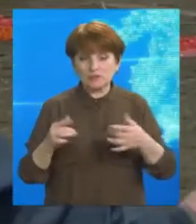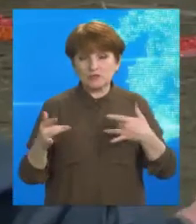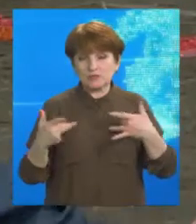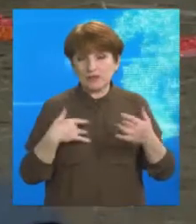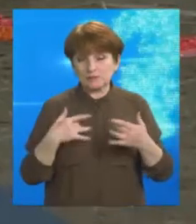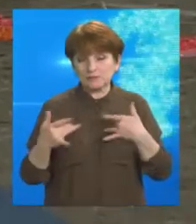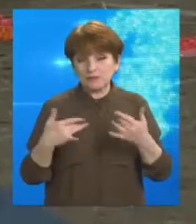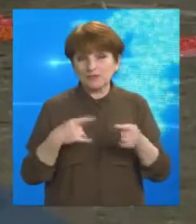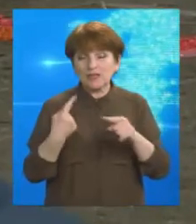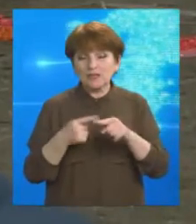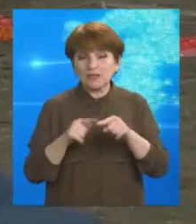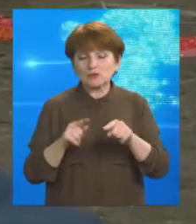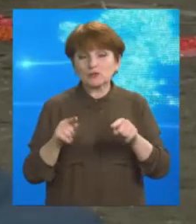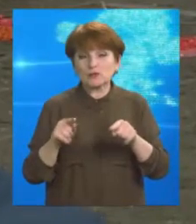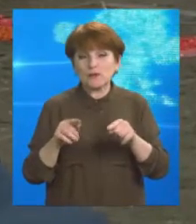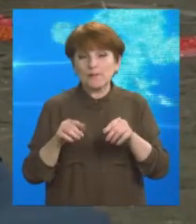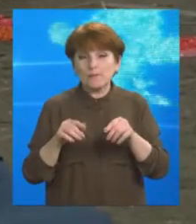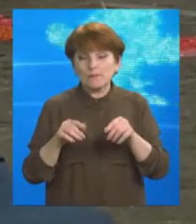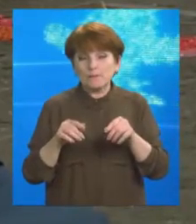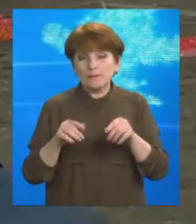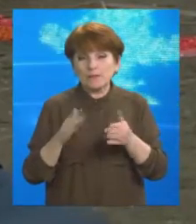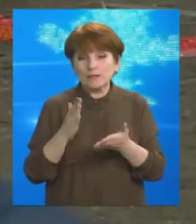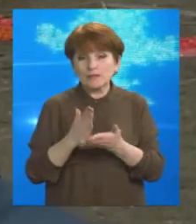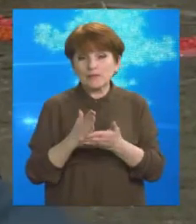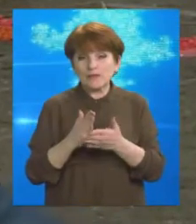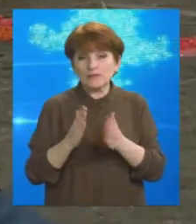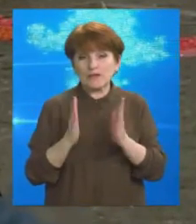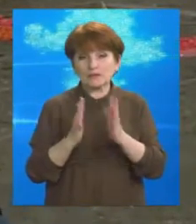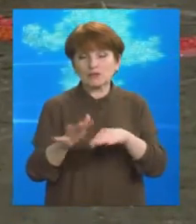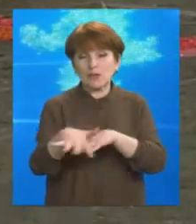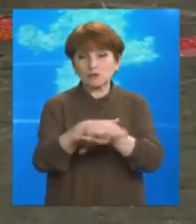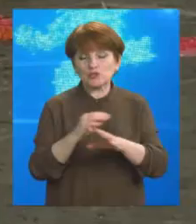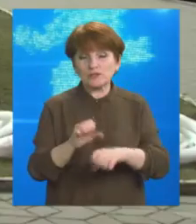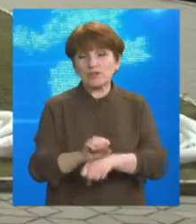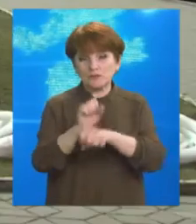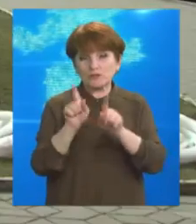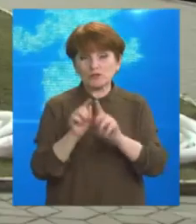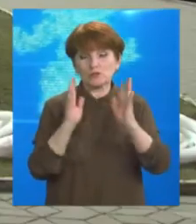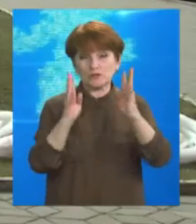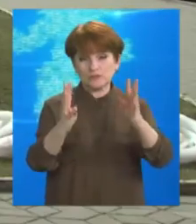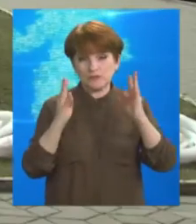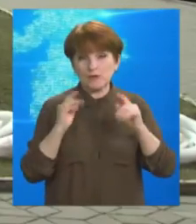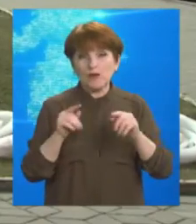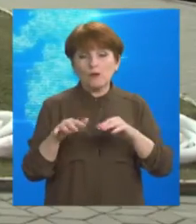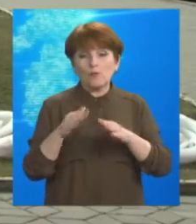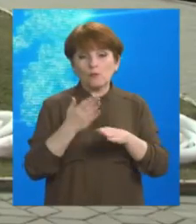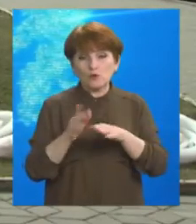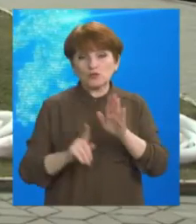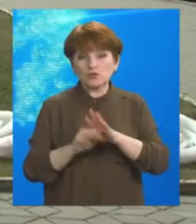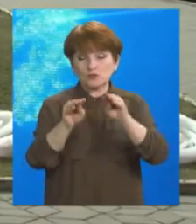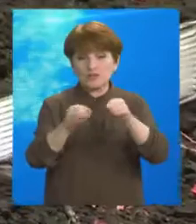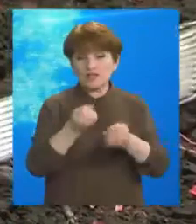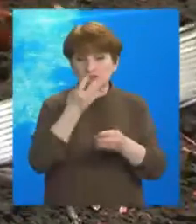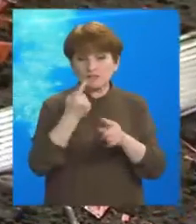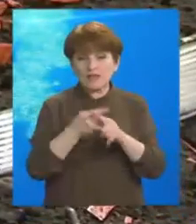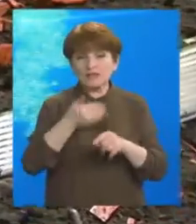и которые опускаются на сквер площади Революции. Позже начнут высаживать цветы. Этим